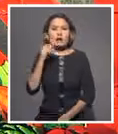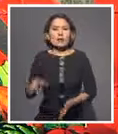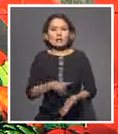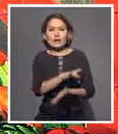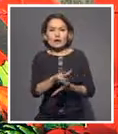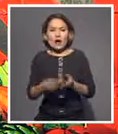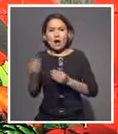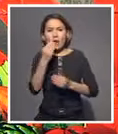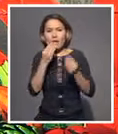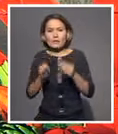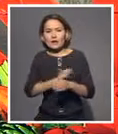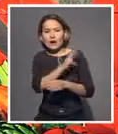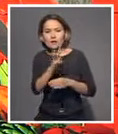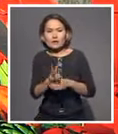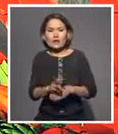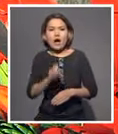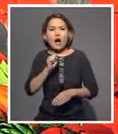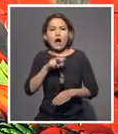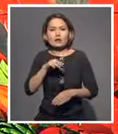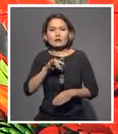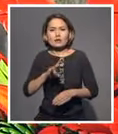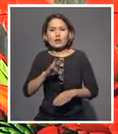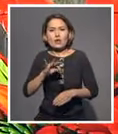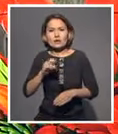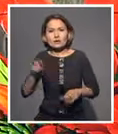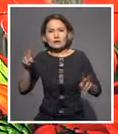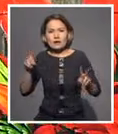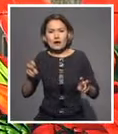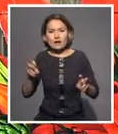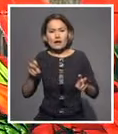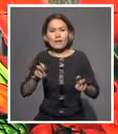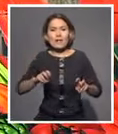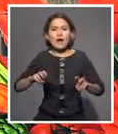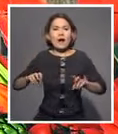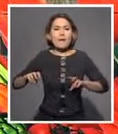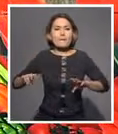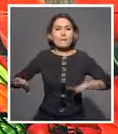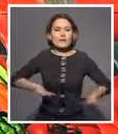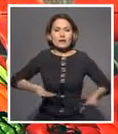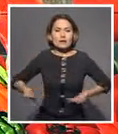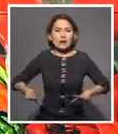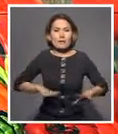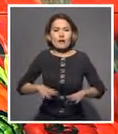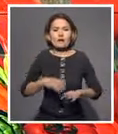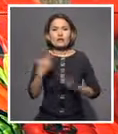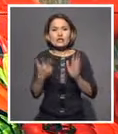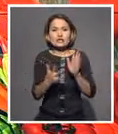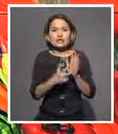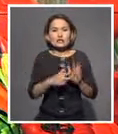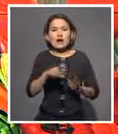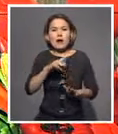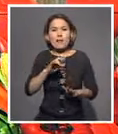Алматы қаласын азық түлікпен қамтамасыз ететін Алтын Орда әмбебап сауда кешені 8-ші Наурыз бен әз Наурыз мерекелері қарсаңында